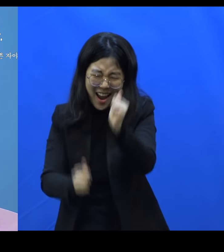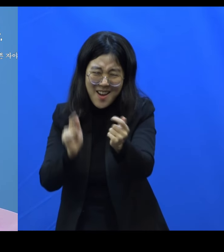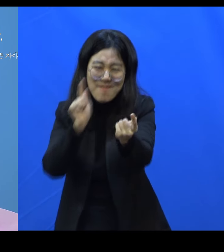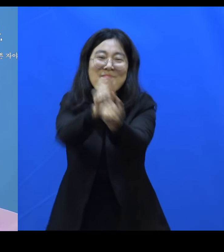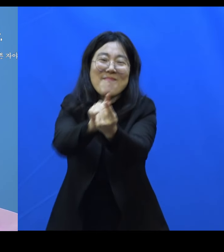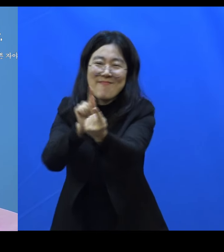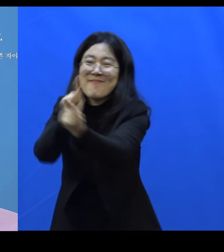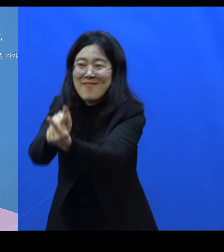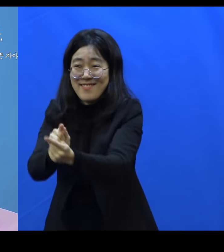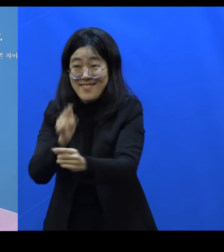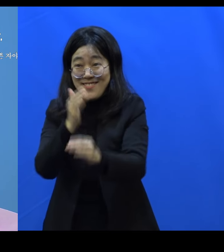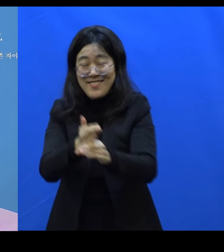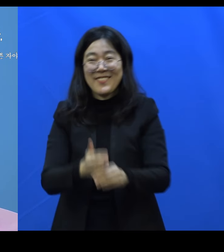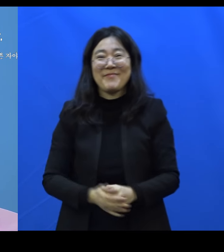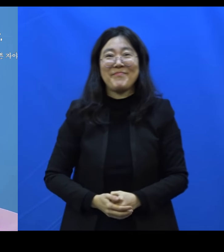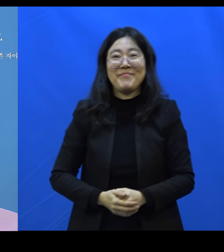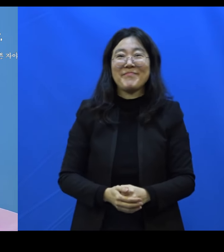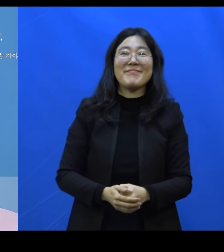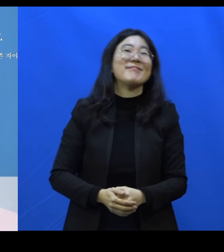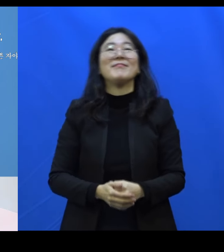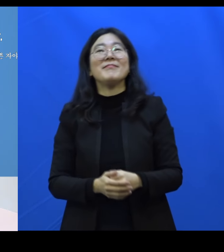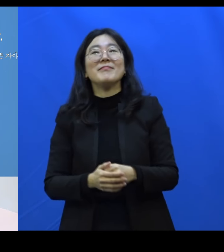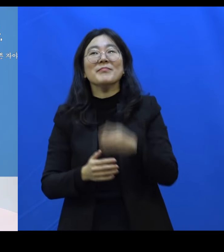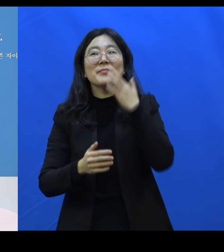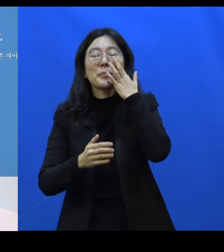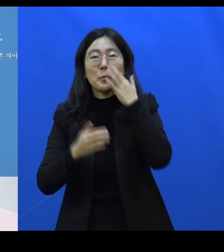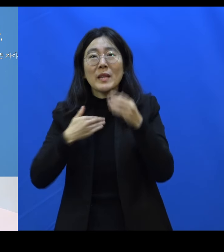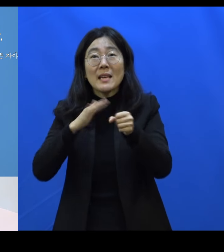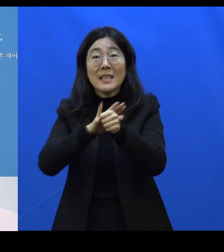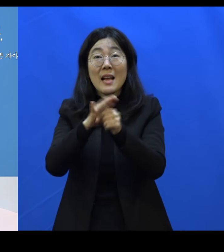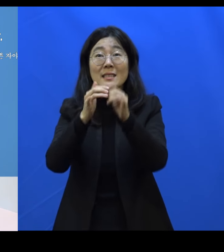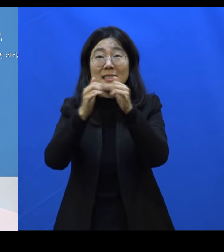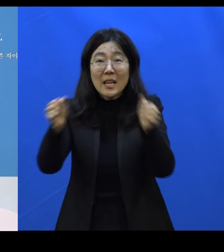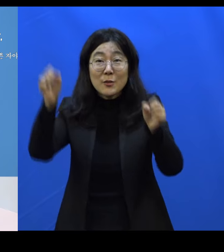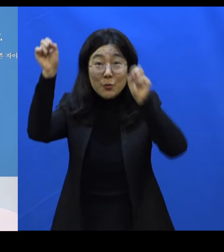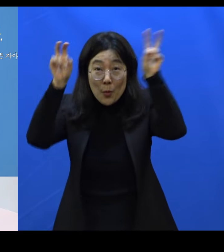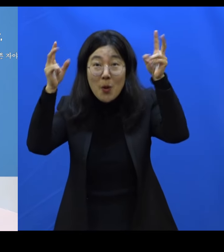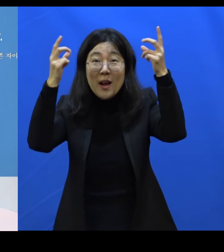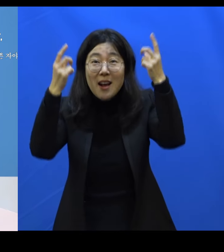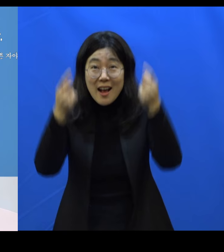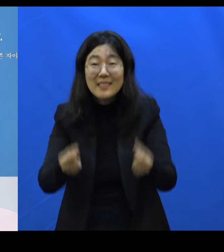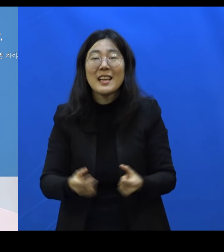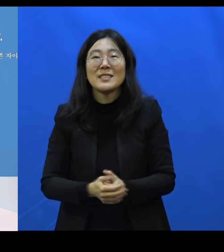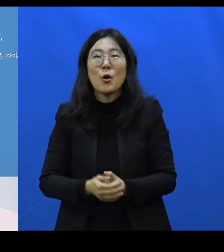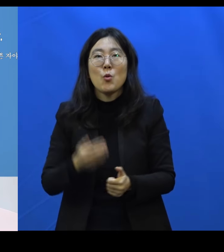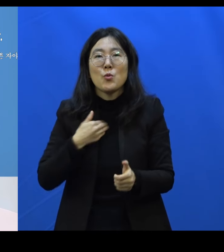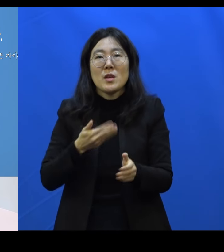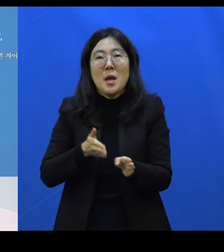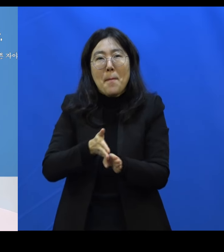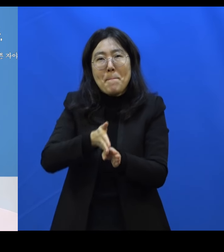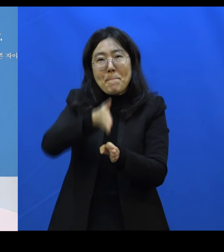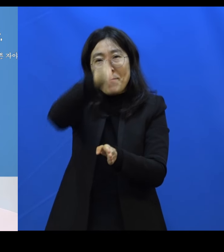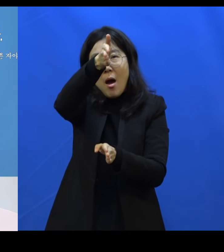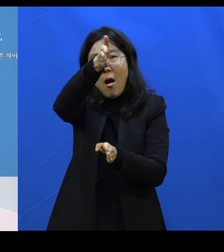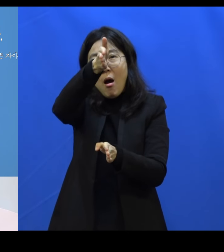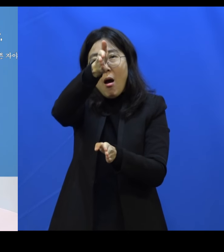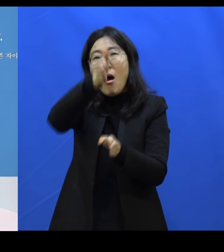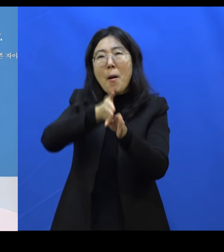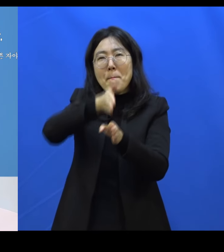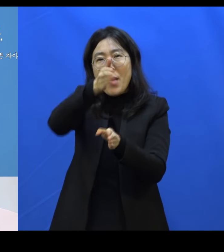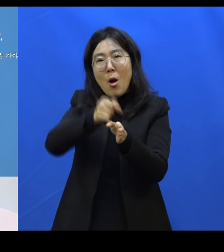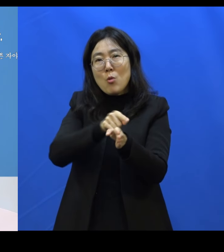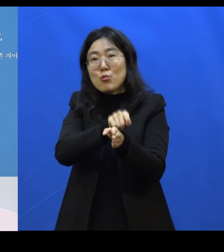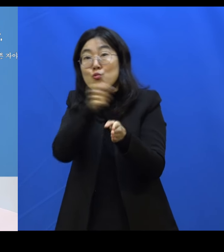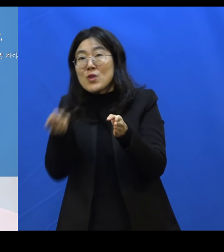자, 그런데 오늘 9절을 보면 내 사랑하는 자는 노루와도 같고 어린 사슴과도 같아서 우리 벽 뒤에 서서 창으로